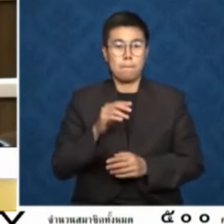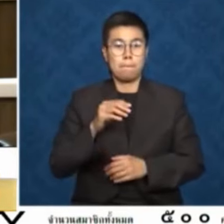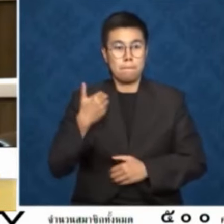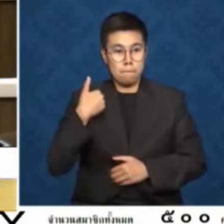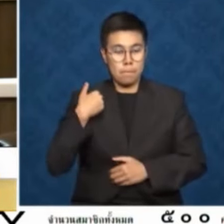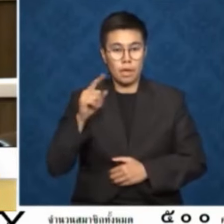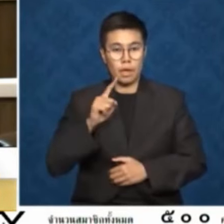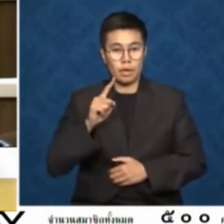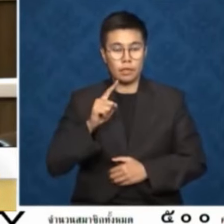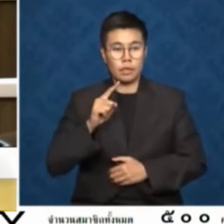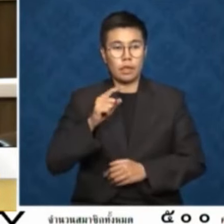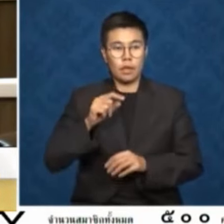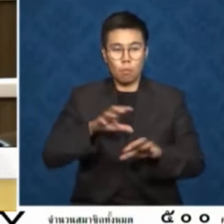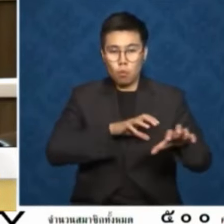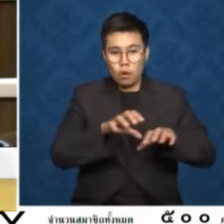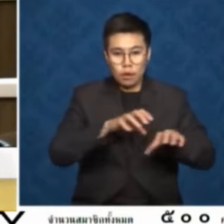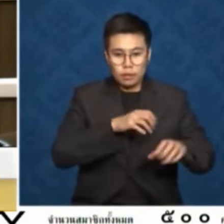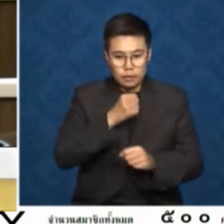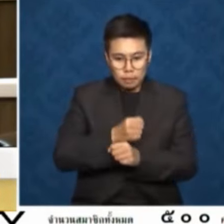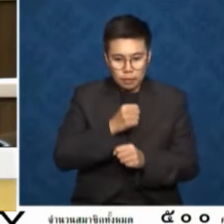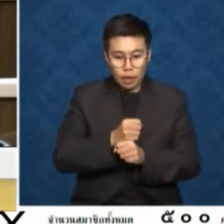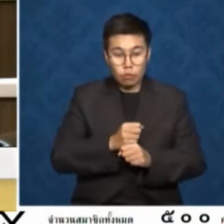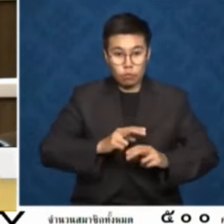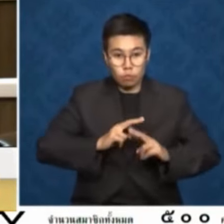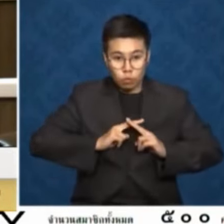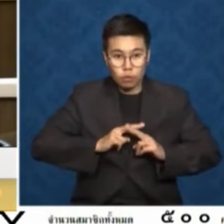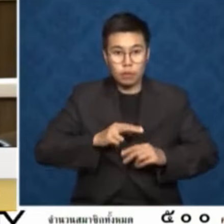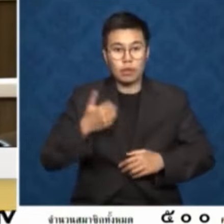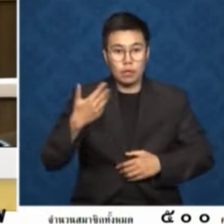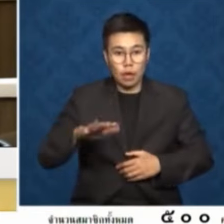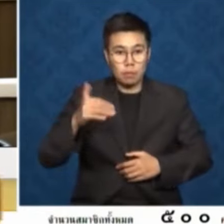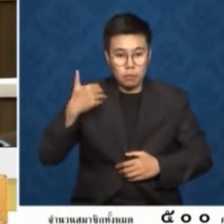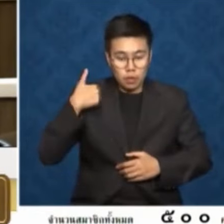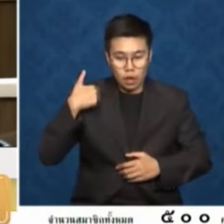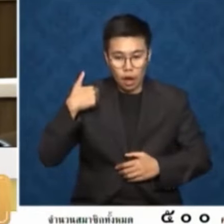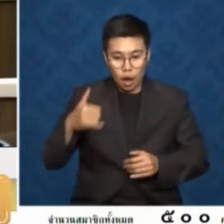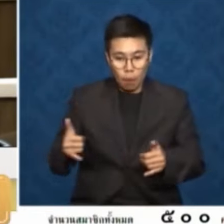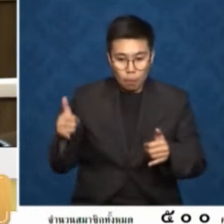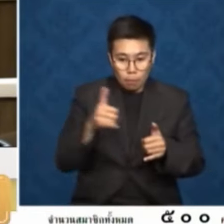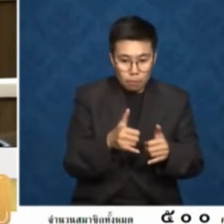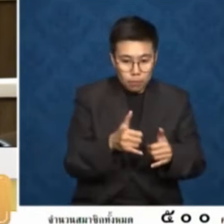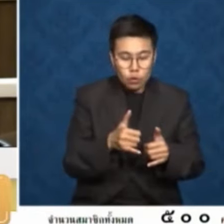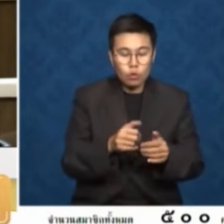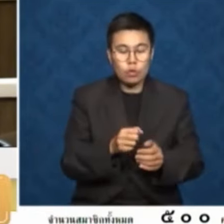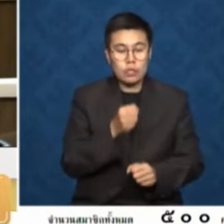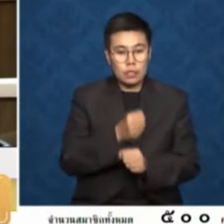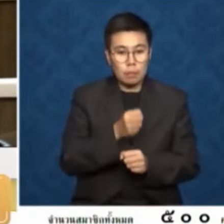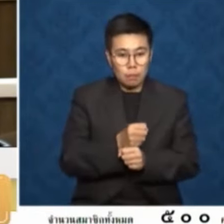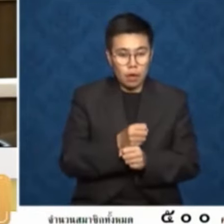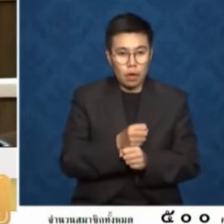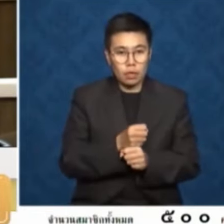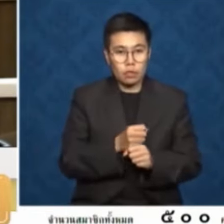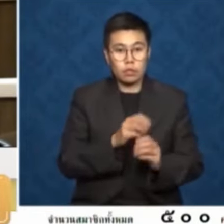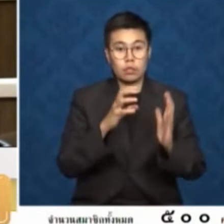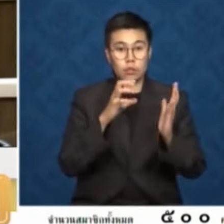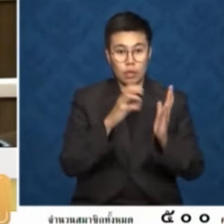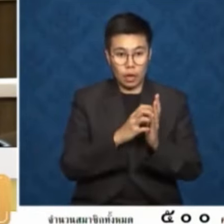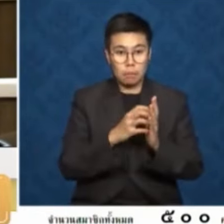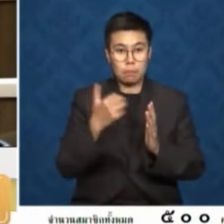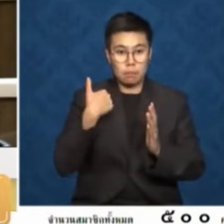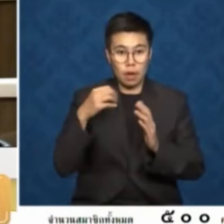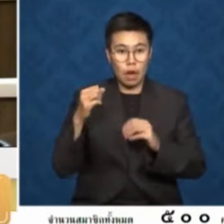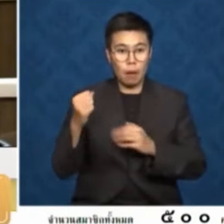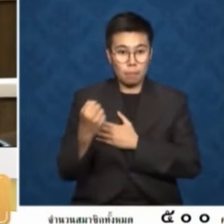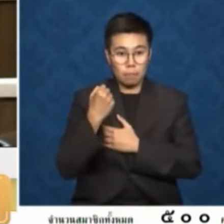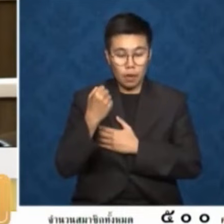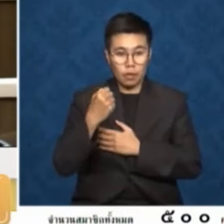ยังมีการแทรกแซงการบริหารงานส่วนบุคคลดึงเอางานบริหารบุคคลเข้ามาส่วนกลางนะครับทั้งมีอำนาจ